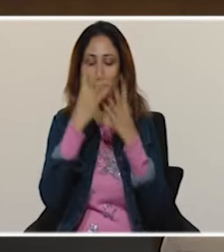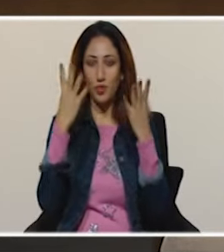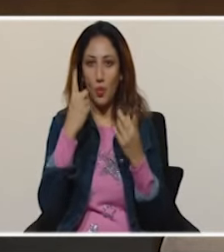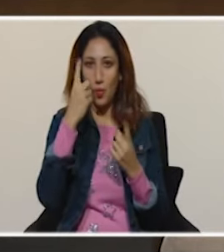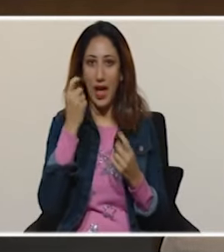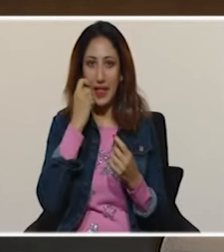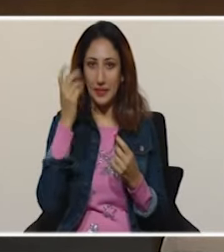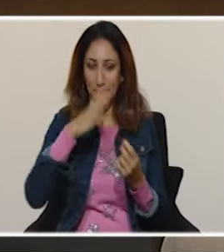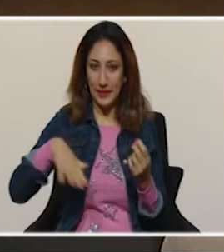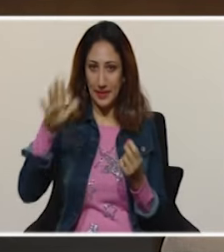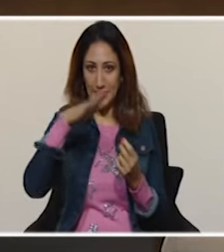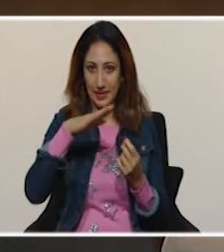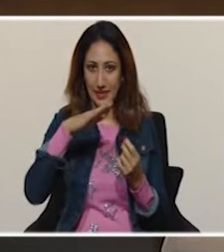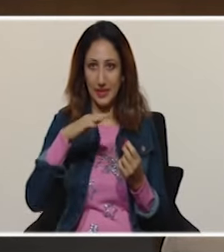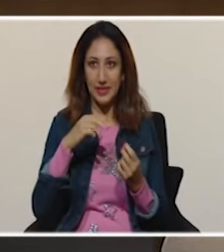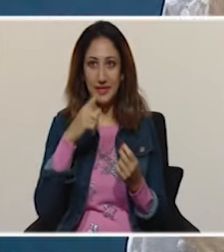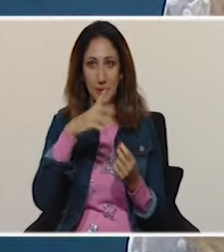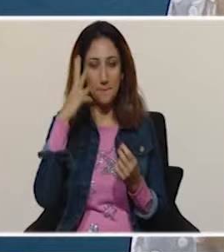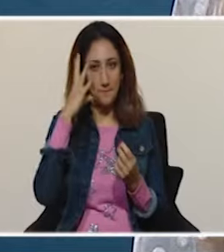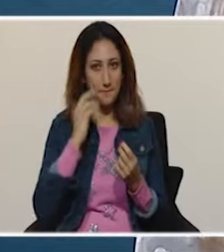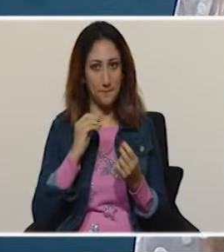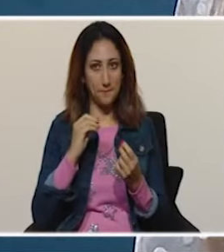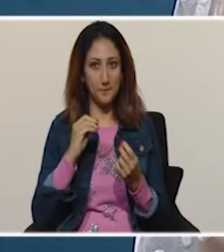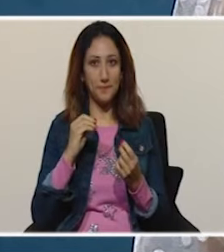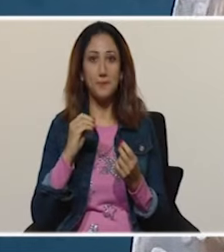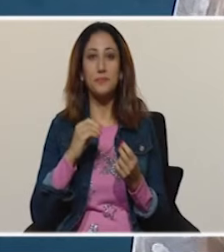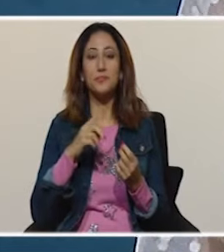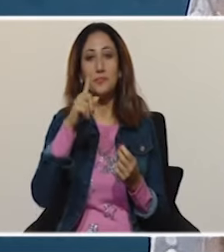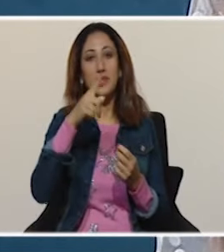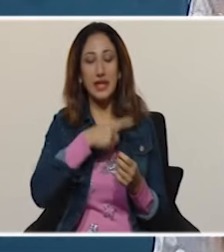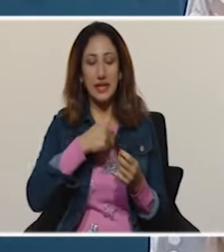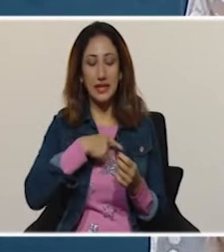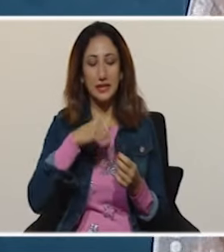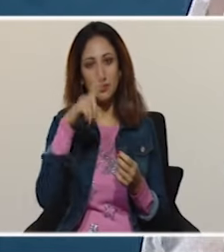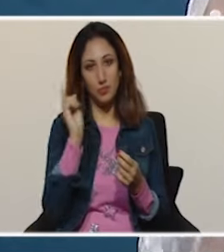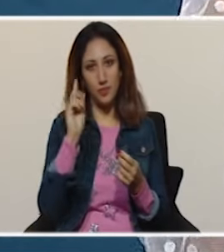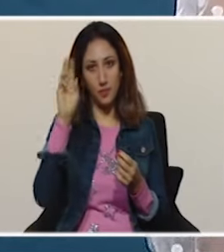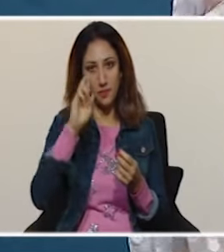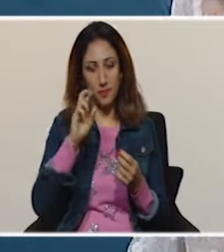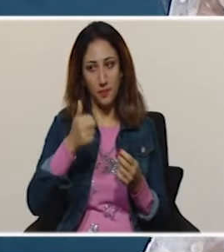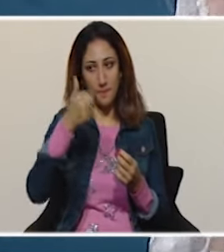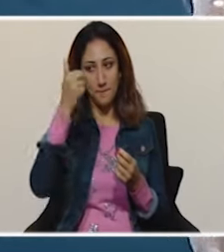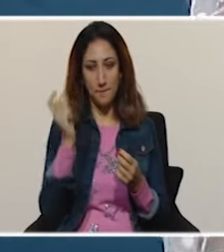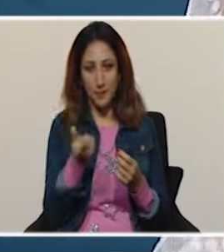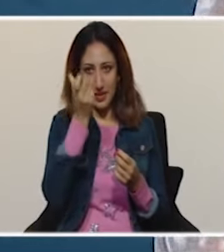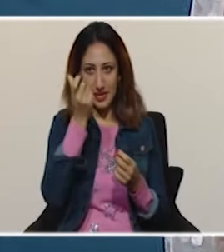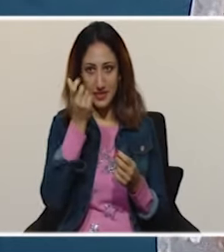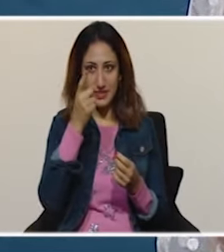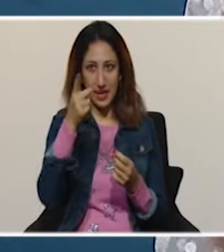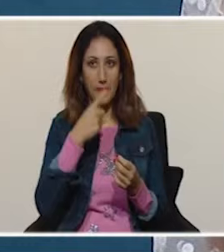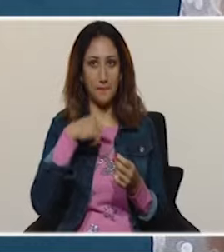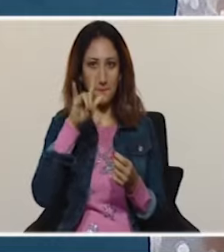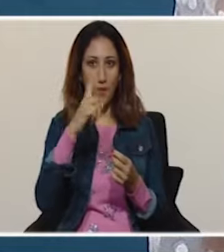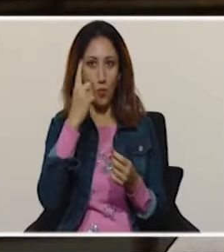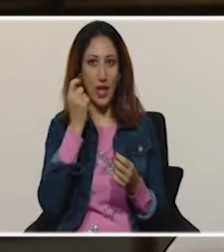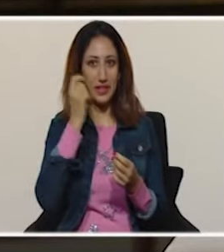من الناس الجمال اللي انت عارفه الناس كلها بتحبها وبتقدرها. بشكرك يا دكتور على استضافتك، وبشكرك انك سمحت لي اقابل كل الناس دي عبر واحد من الناس. لا